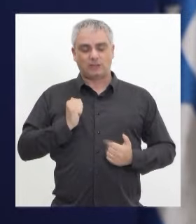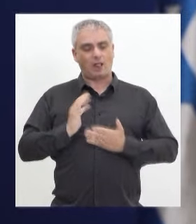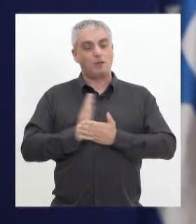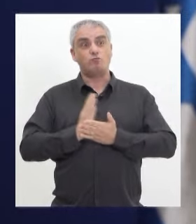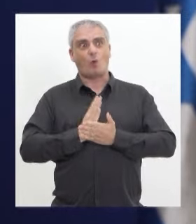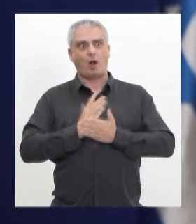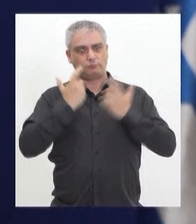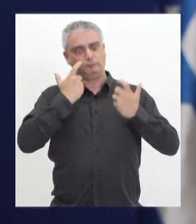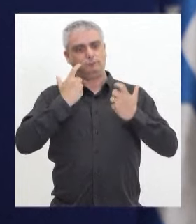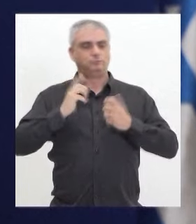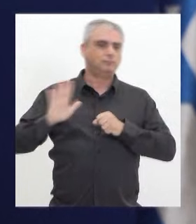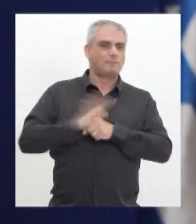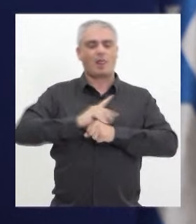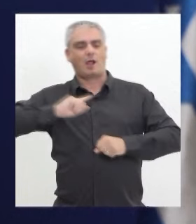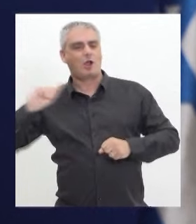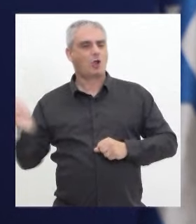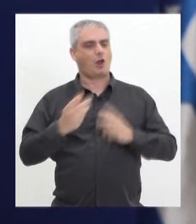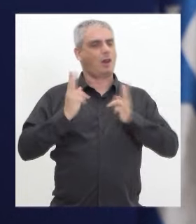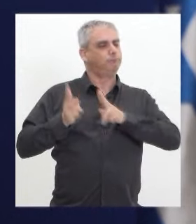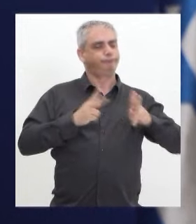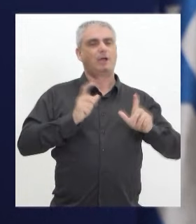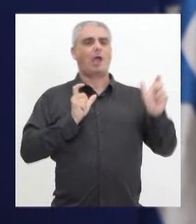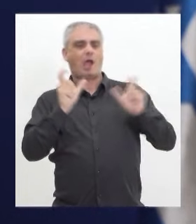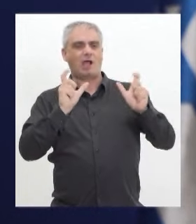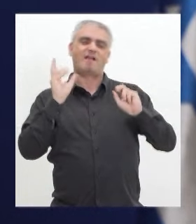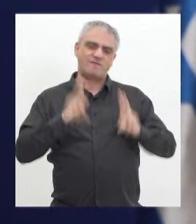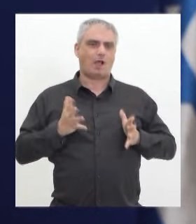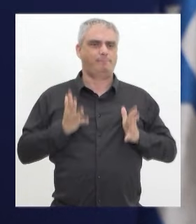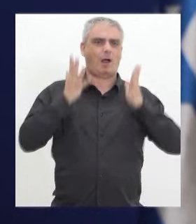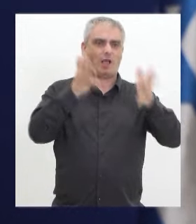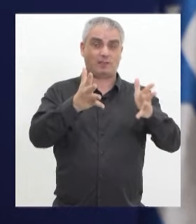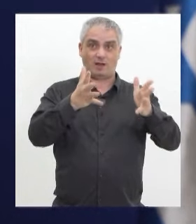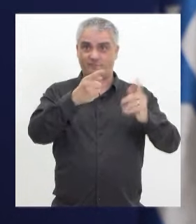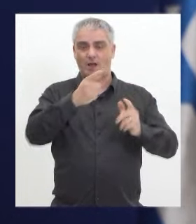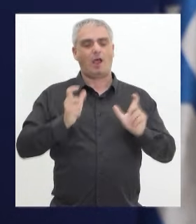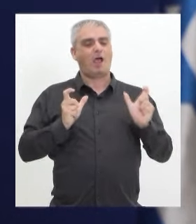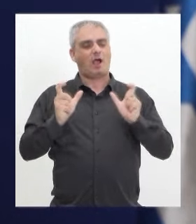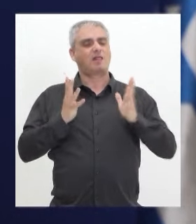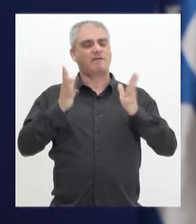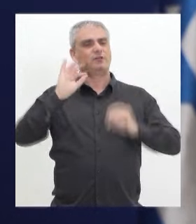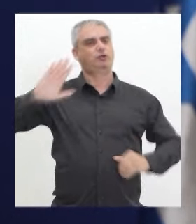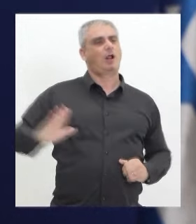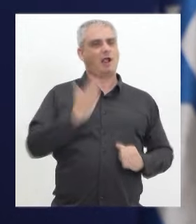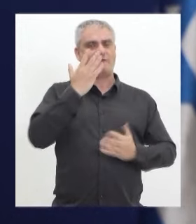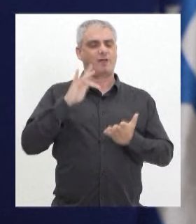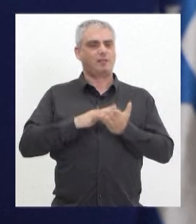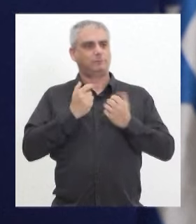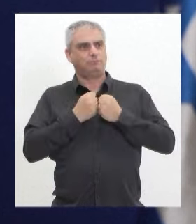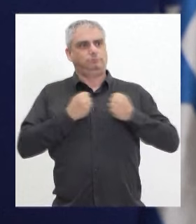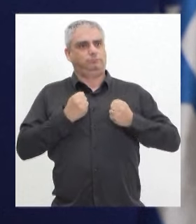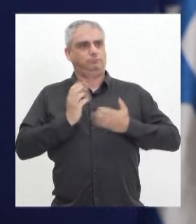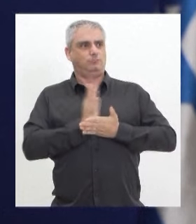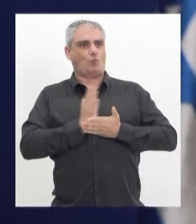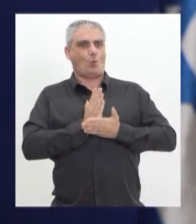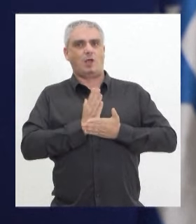מלאה על כלל המערכים שלו בהגנה ובהתקפה מערכי ההגנה וההתקפה של חיל אוויר נמצאים בדריכות